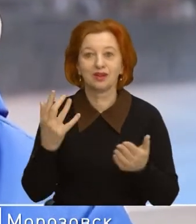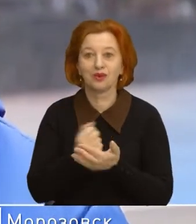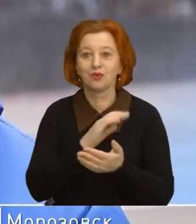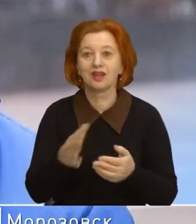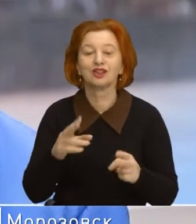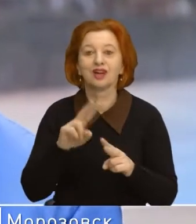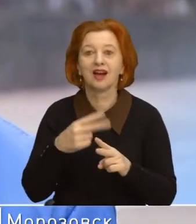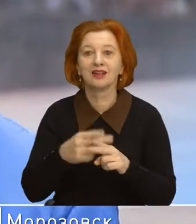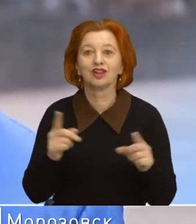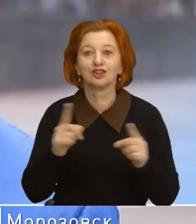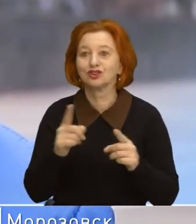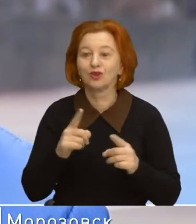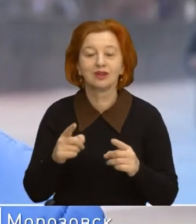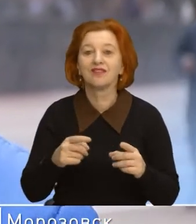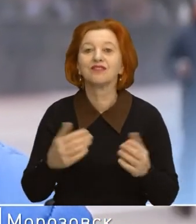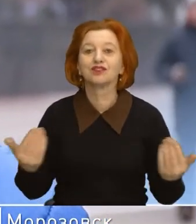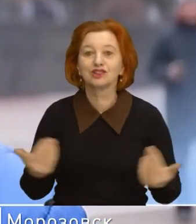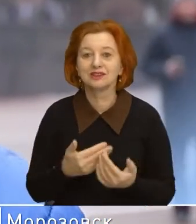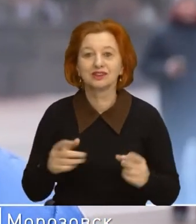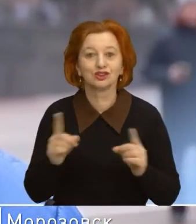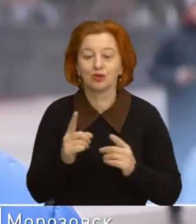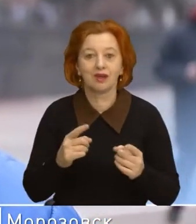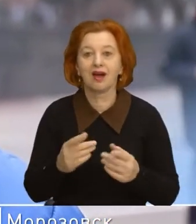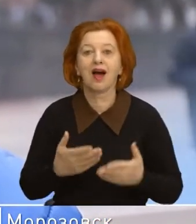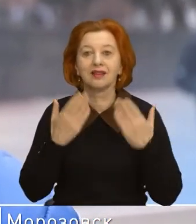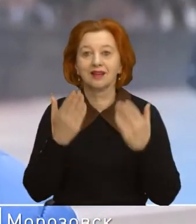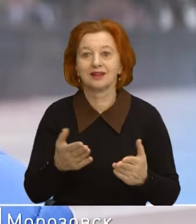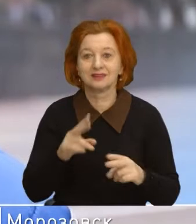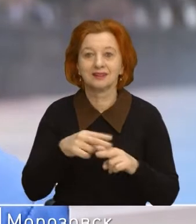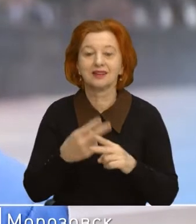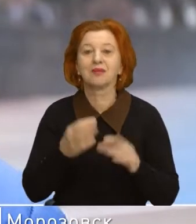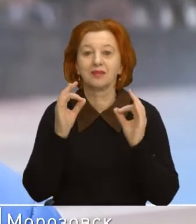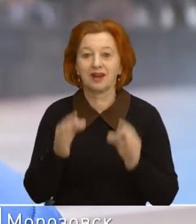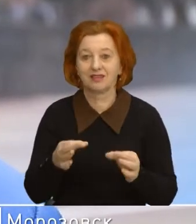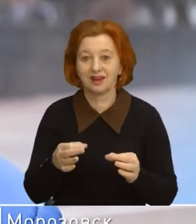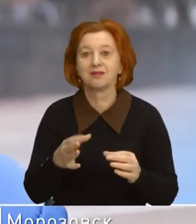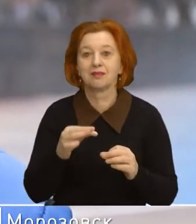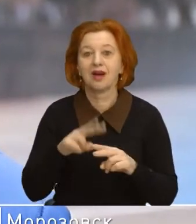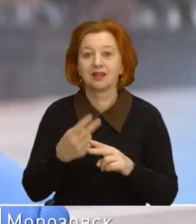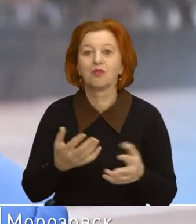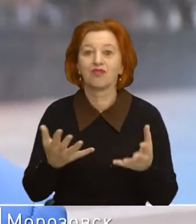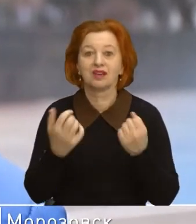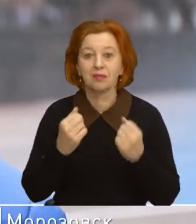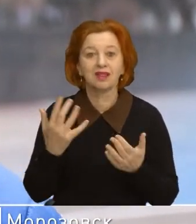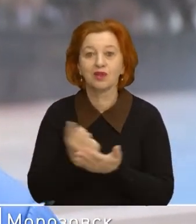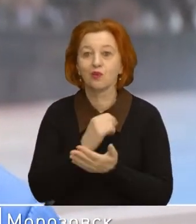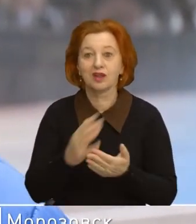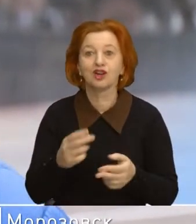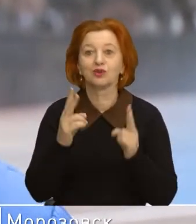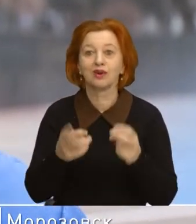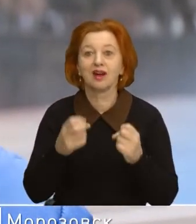это что-то, что всегда есть в жизни, но нужно к этому относиться очень правильно. Не воспринимать их очень жестко